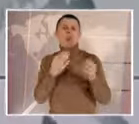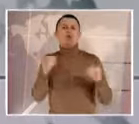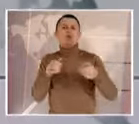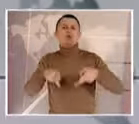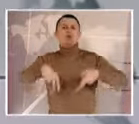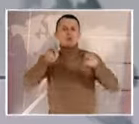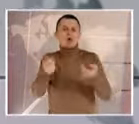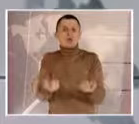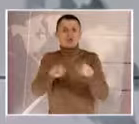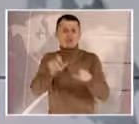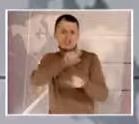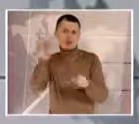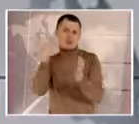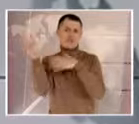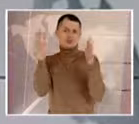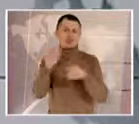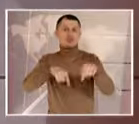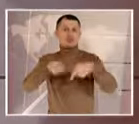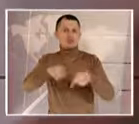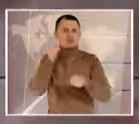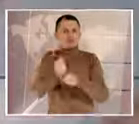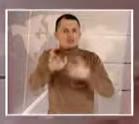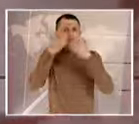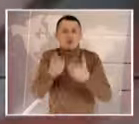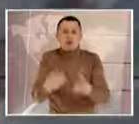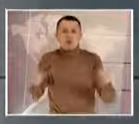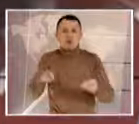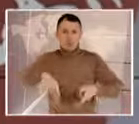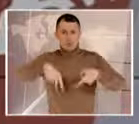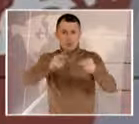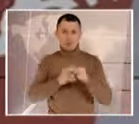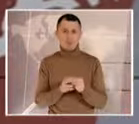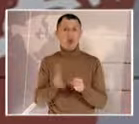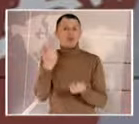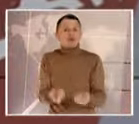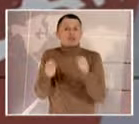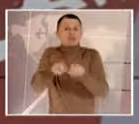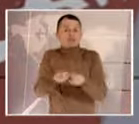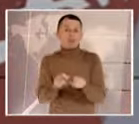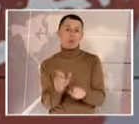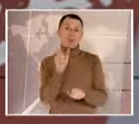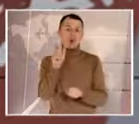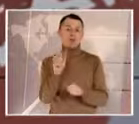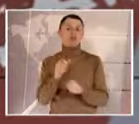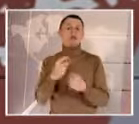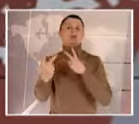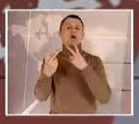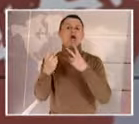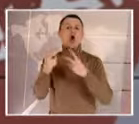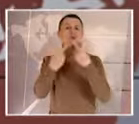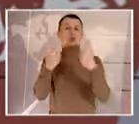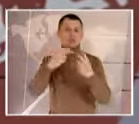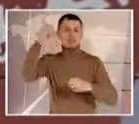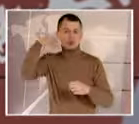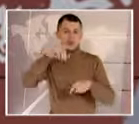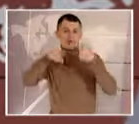viscolului, iar circulația se desfășoară cu dificultate pe majoritatea arterelor. A fost închis și un tronson al autostrăzii Soarelui, după ce utilajele